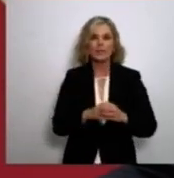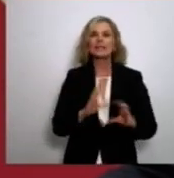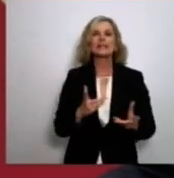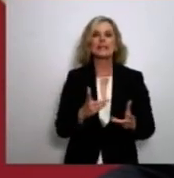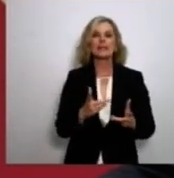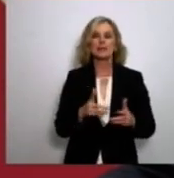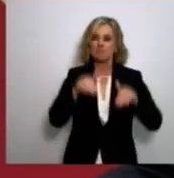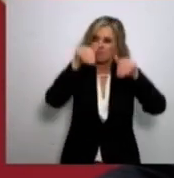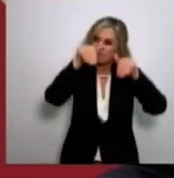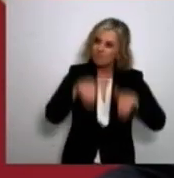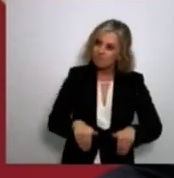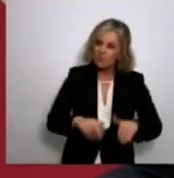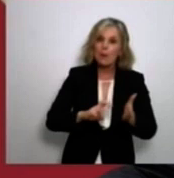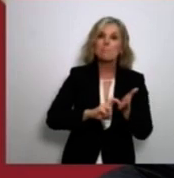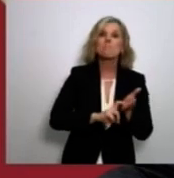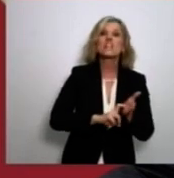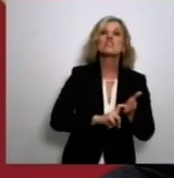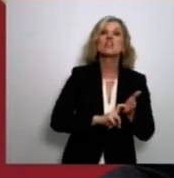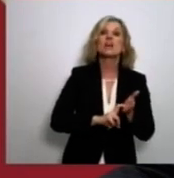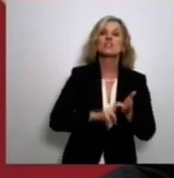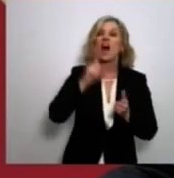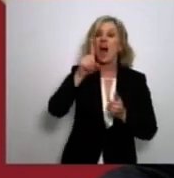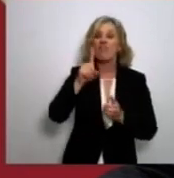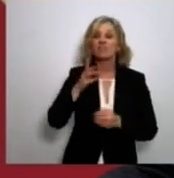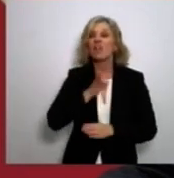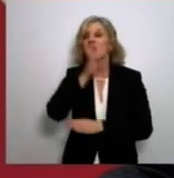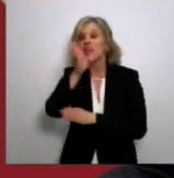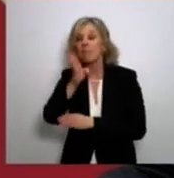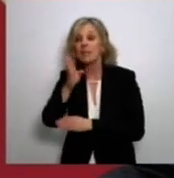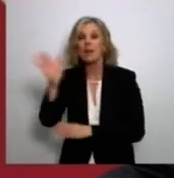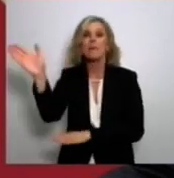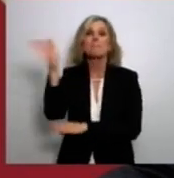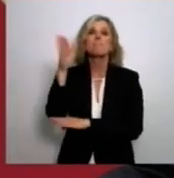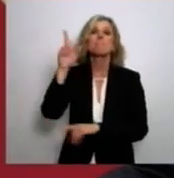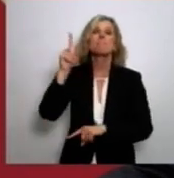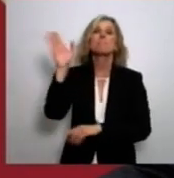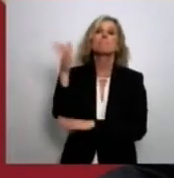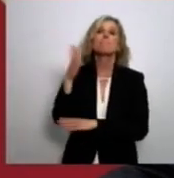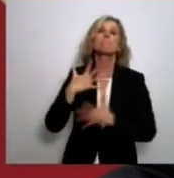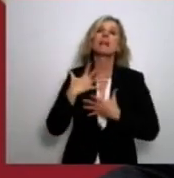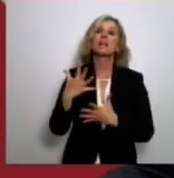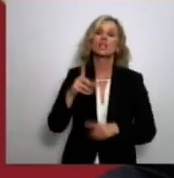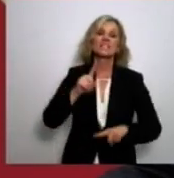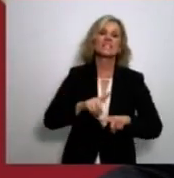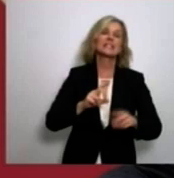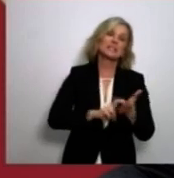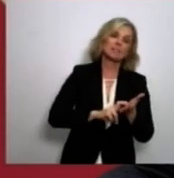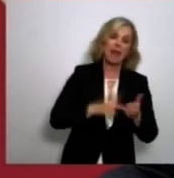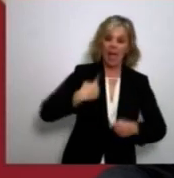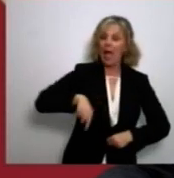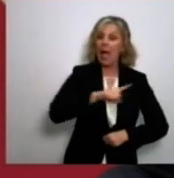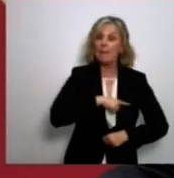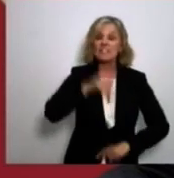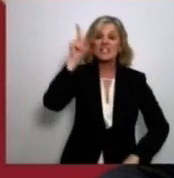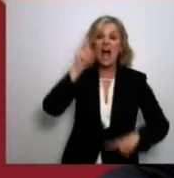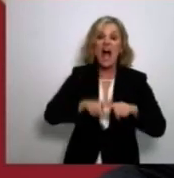πρεσβεία. Είναι οι πατριώτες της πρεσβείας. Εμείς είμαστε οι Έλληνες. Είμαστε το κίνημα